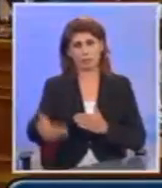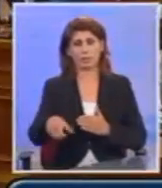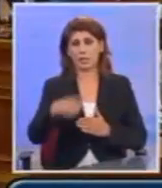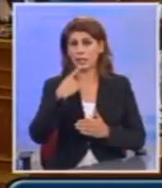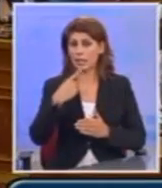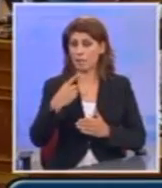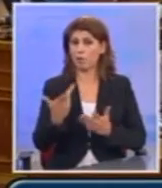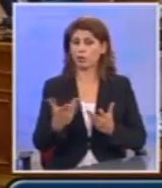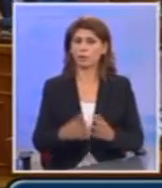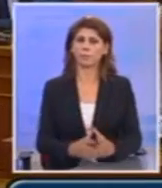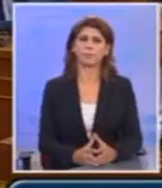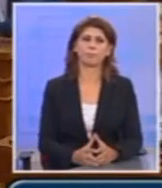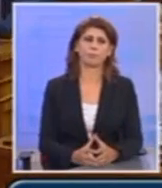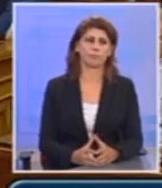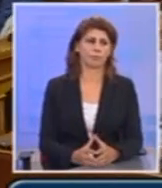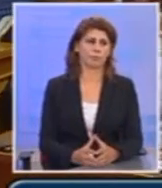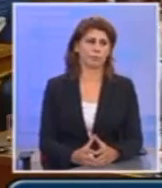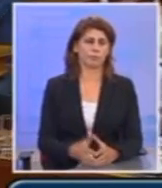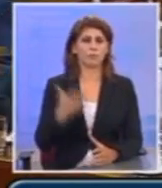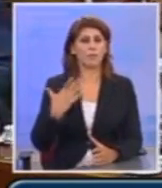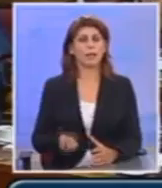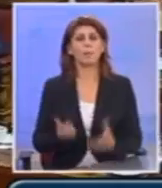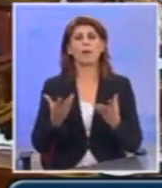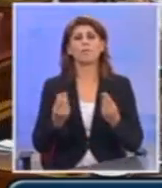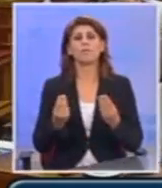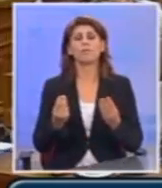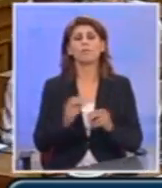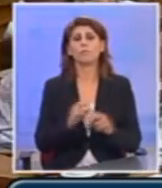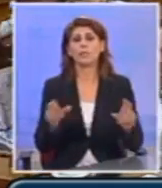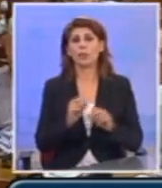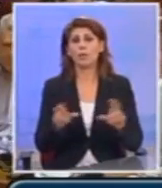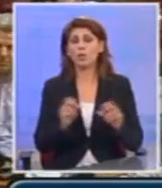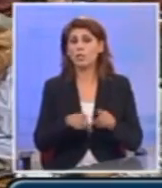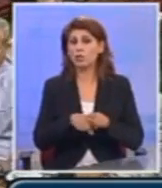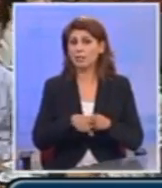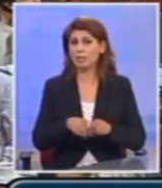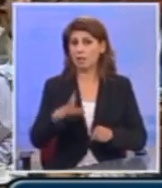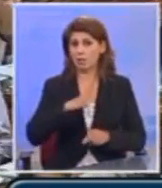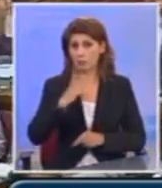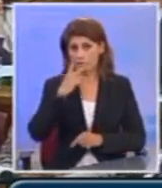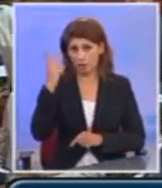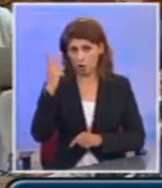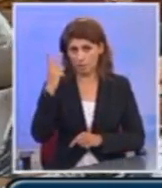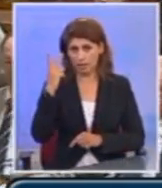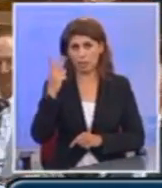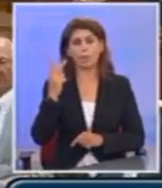φάση ότι υπάρχει υπάρχουν θες πληροφορίες όσον αφορά τα ανθρώπινα δικαιώματα και τον